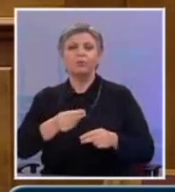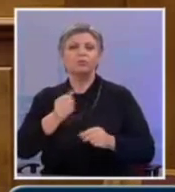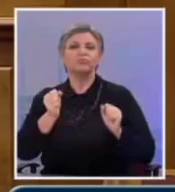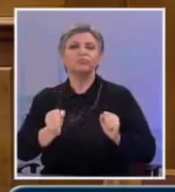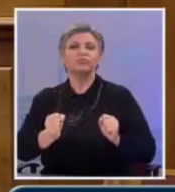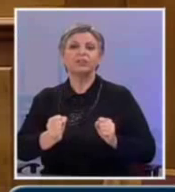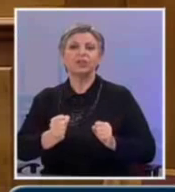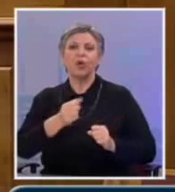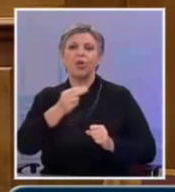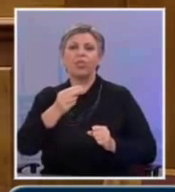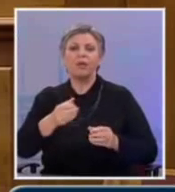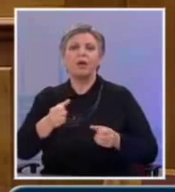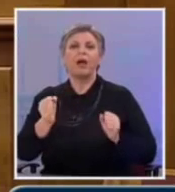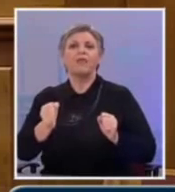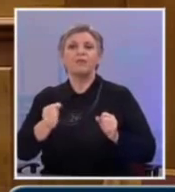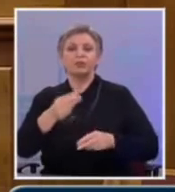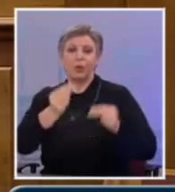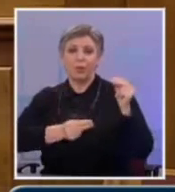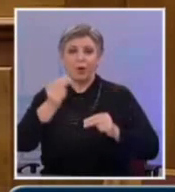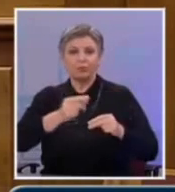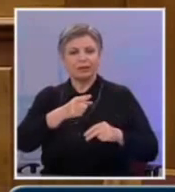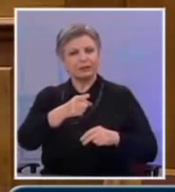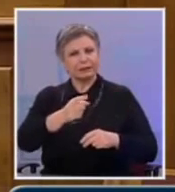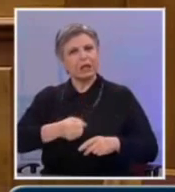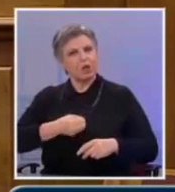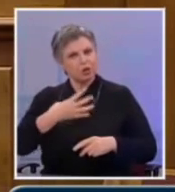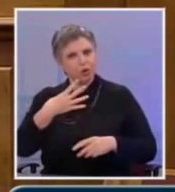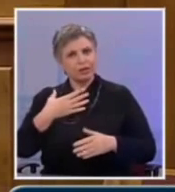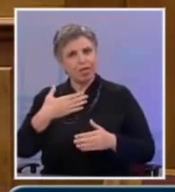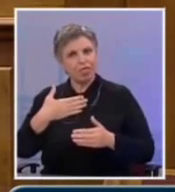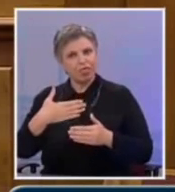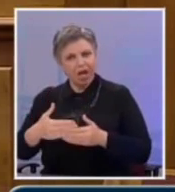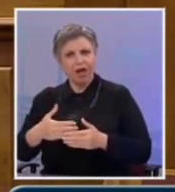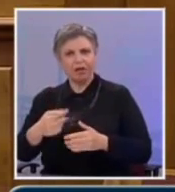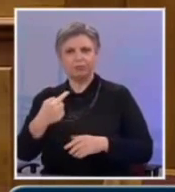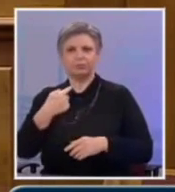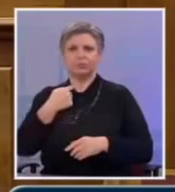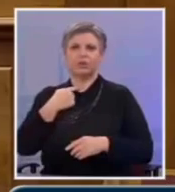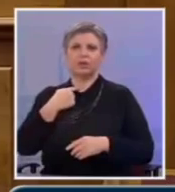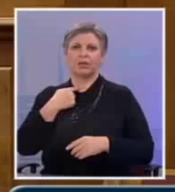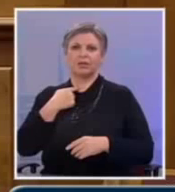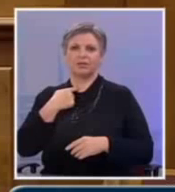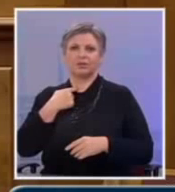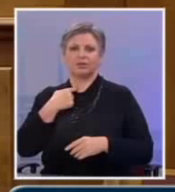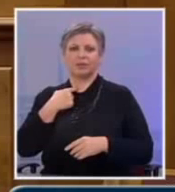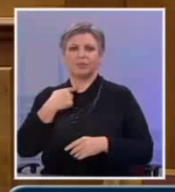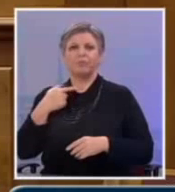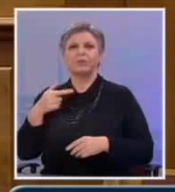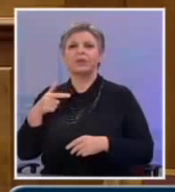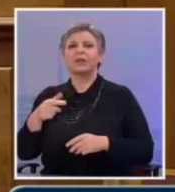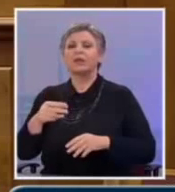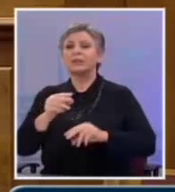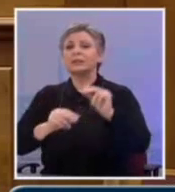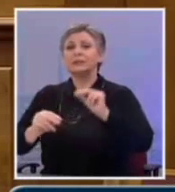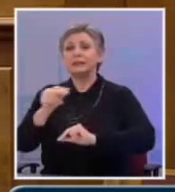είναι ότι ο πολιτικός σας χρόνος τελειώνει. Στη συζήτηση για την παροχή ψήφου εμπιστοσύνης